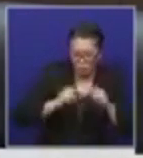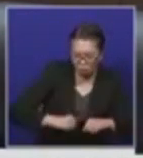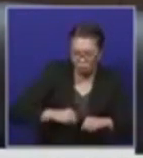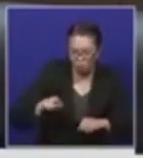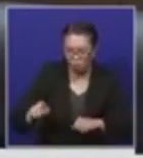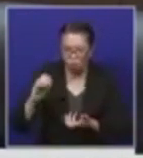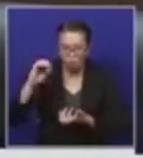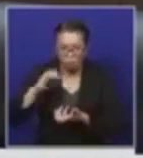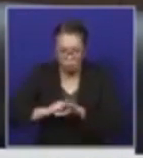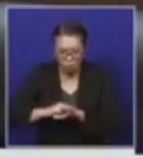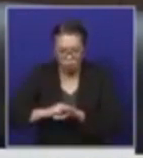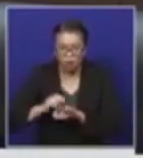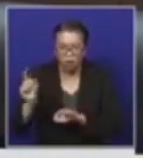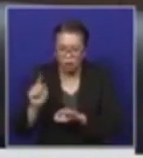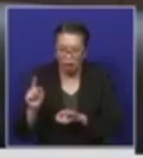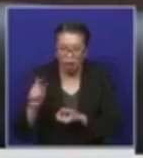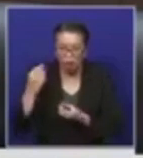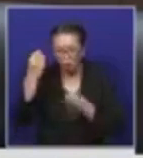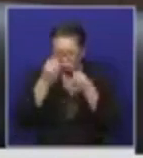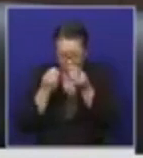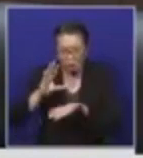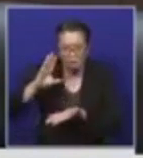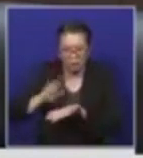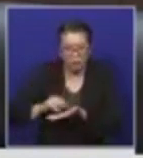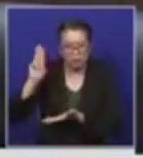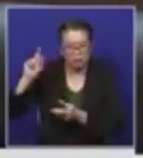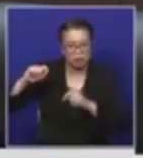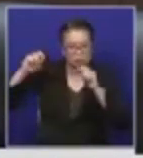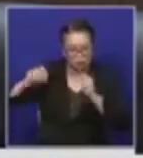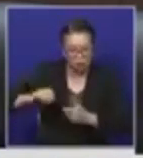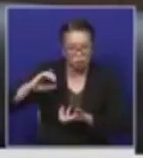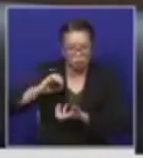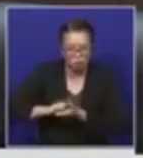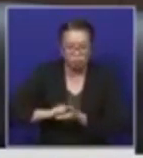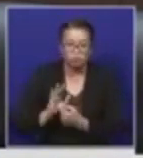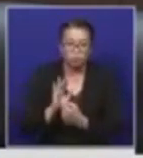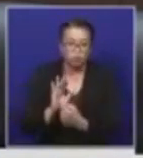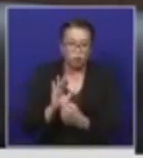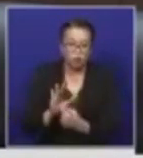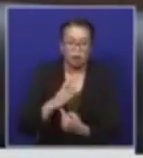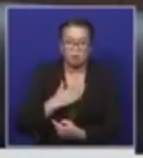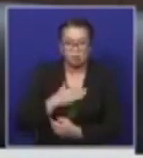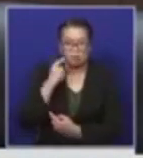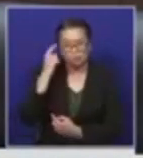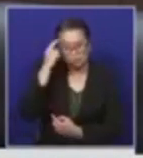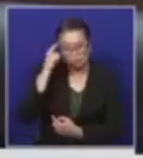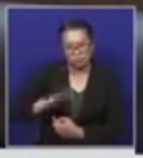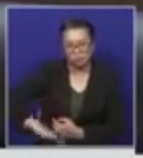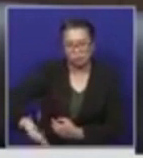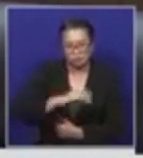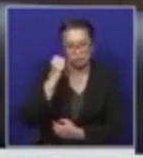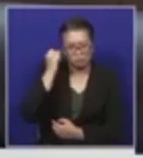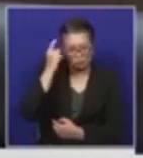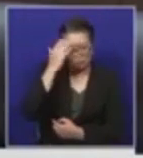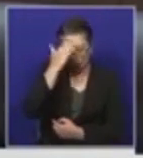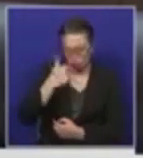คือบันทึกสัญญาร่วมกันต่างๆเหล่านี้นะครับผมยกตัวอย่างสิ่งที่ผมคิดว่าทำไมผมต้องออก